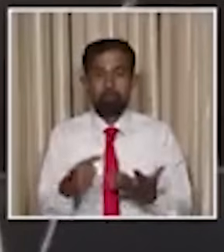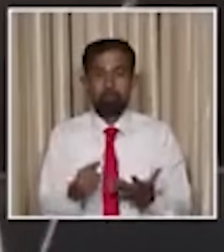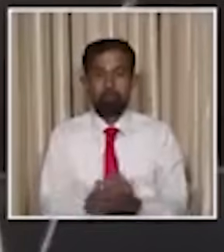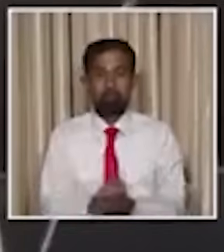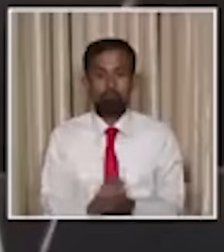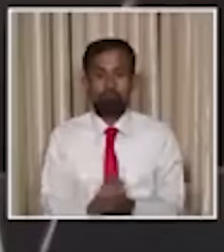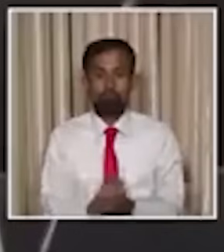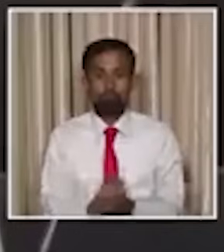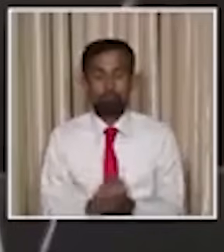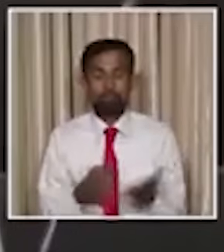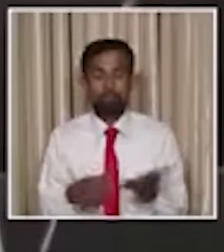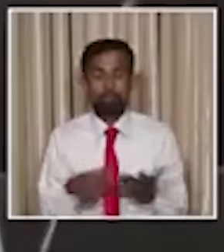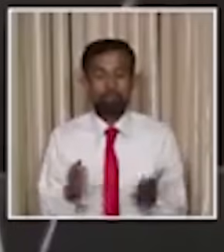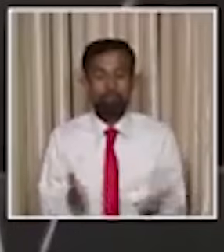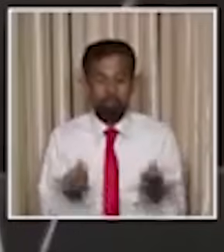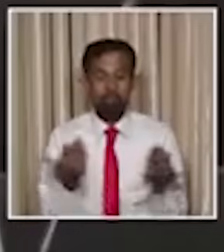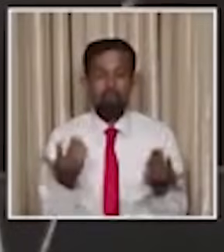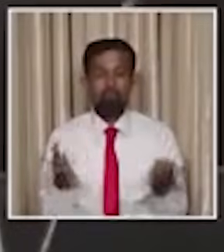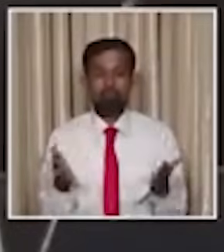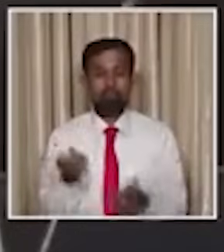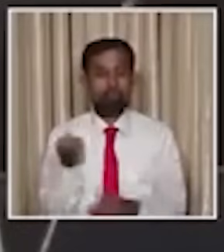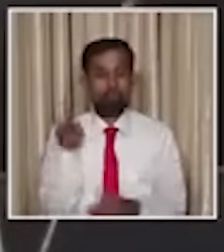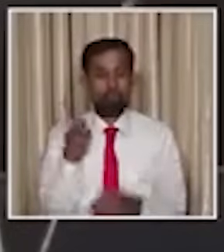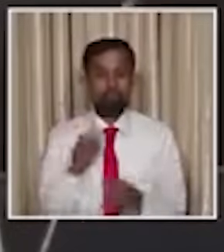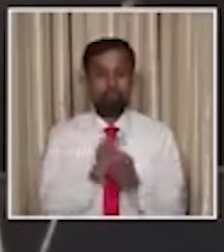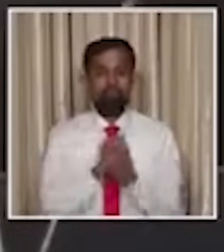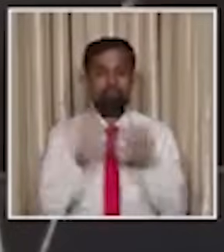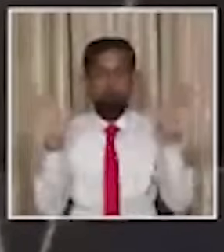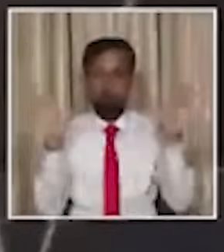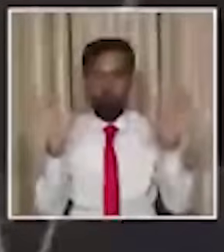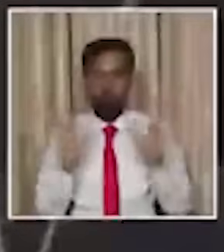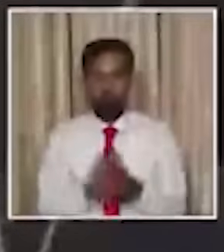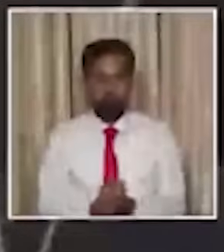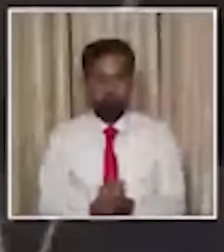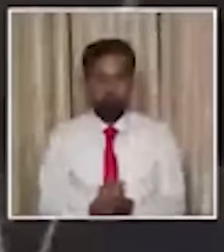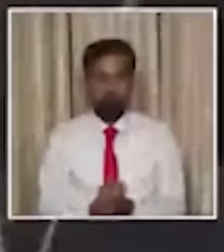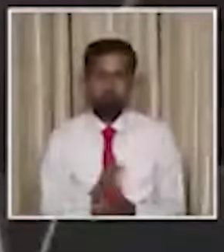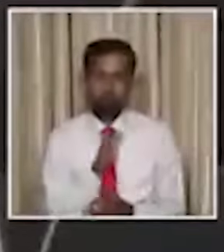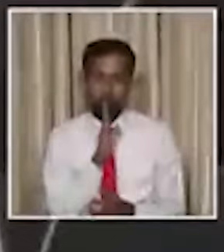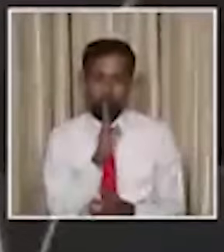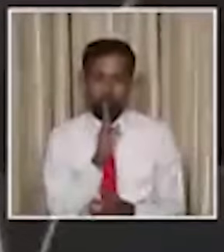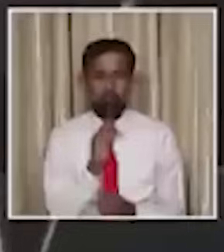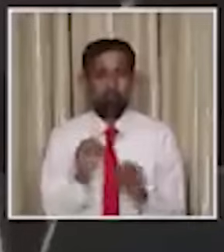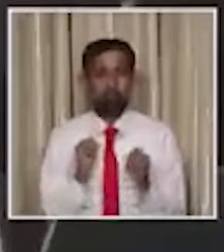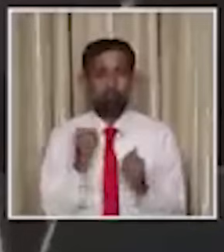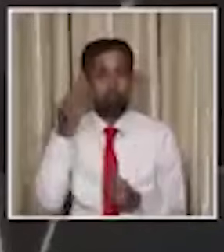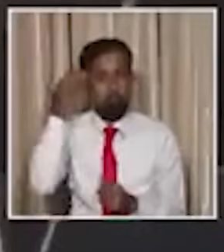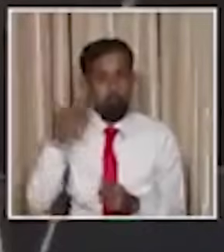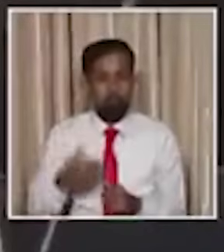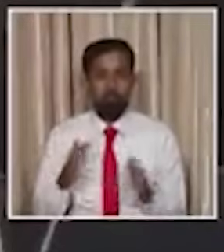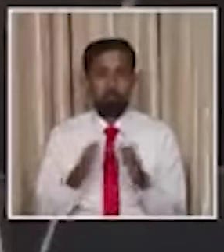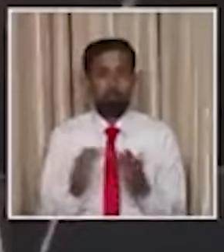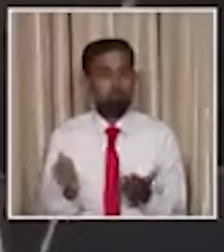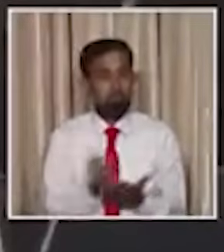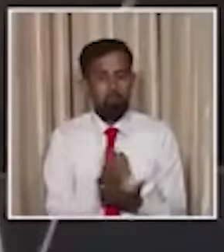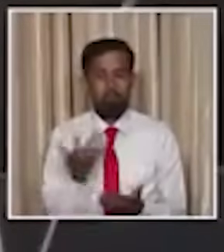செய்தார்கள், அநியாயமாக அப்பாவிகளுடைய சொத்துக்களை சூறையாடினார்கள். இந்த பாஸ்கு சம்பவம் நடந்த பொழுது முழு